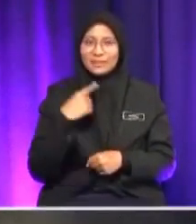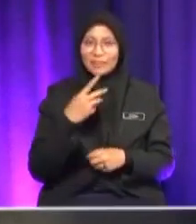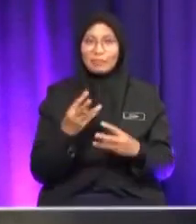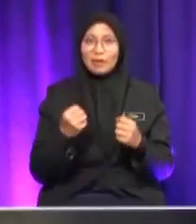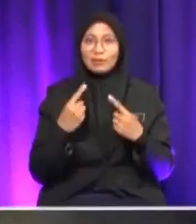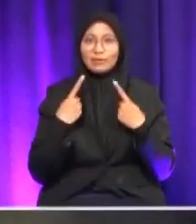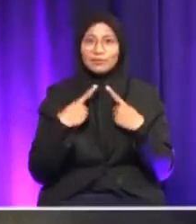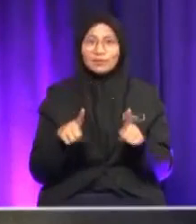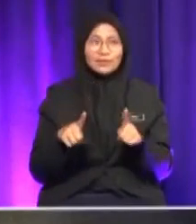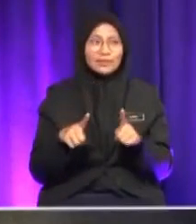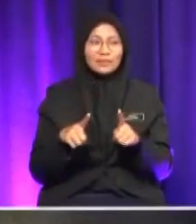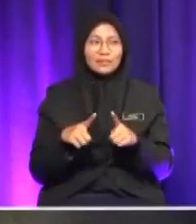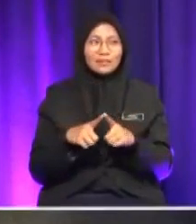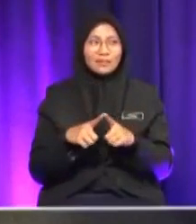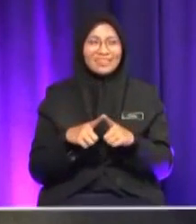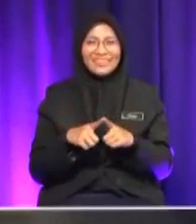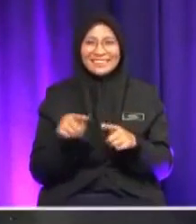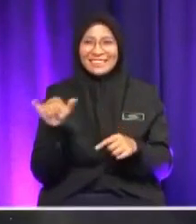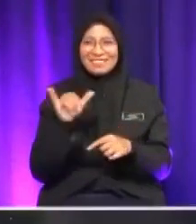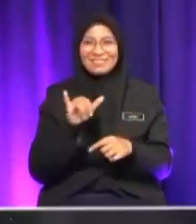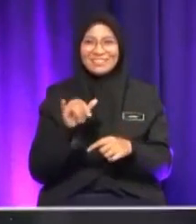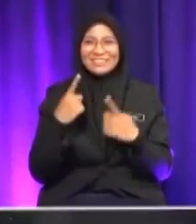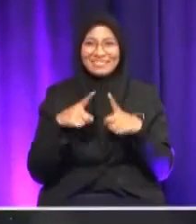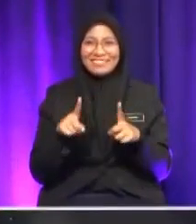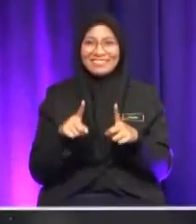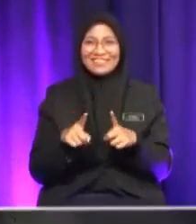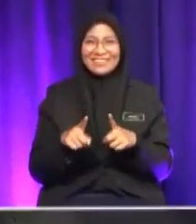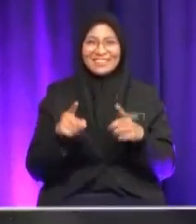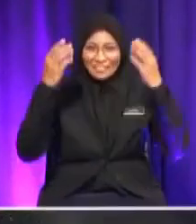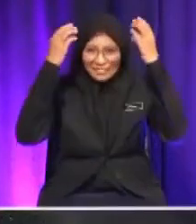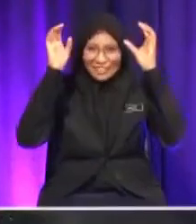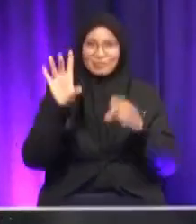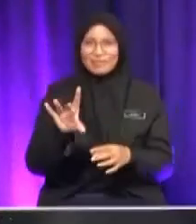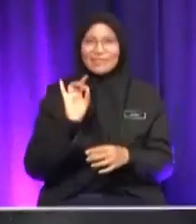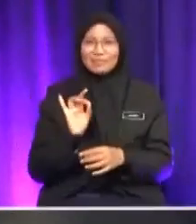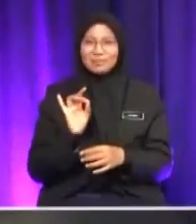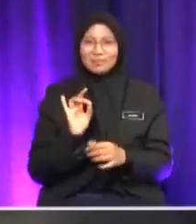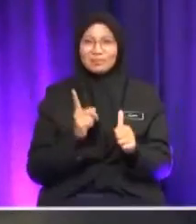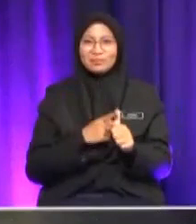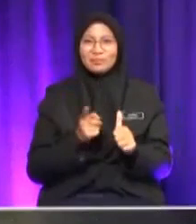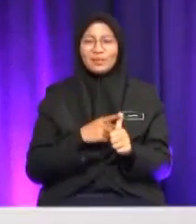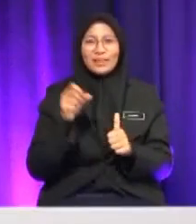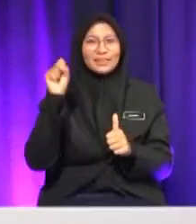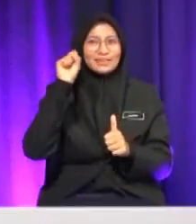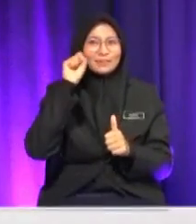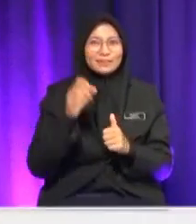cuba? Oh, serentak. Cikgu pilih. Okey, kita pilih Subanu dulu. Okey, ya, Subanu.